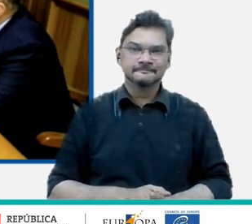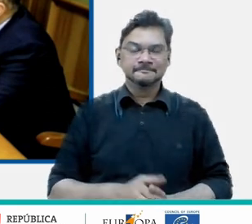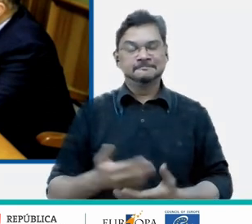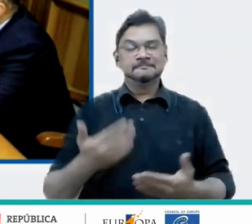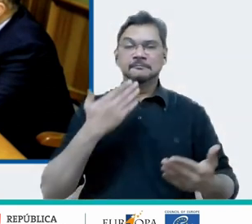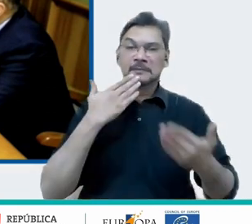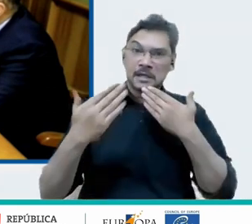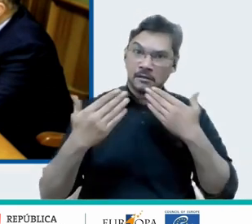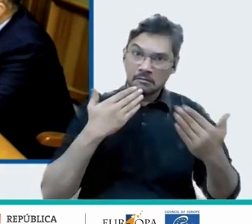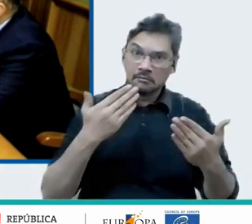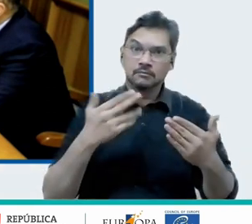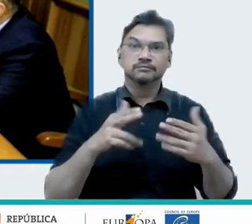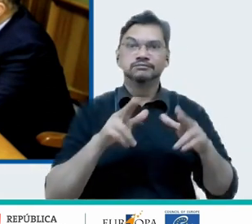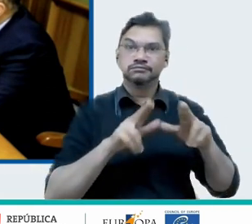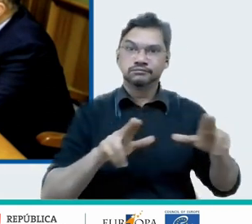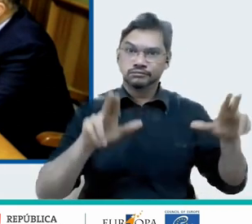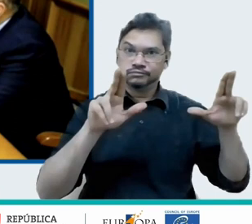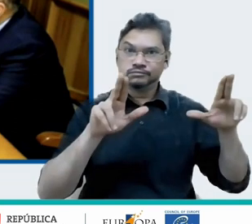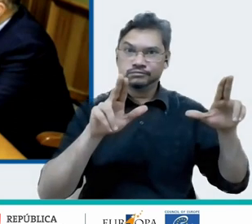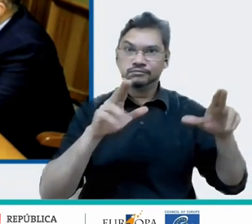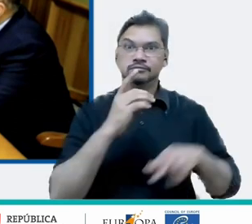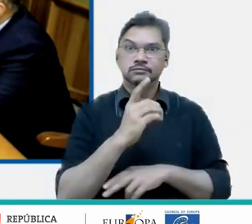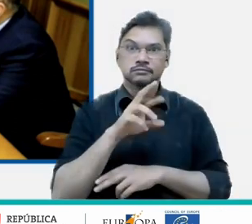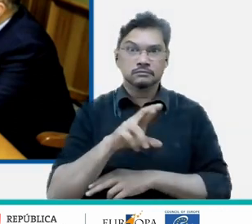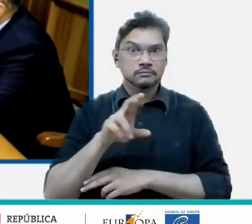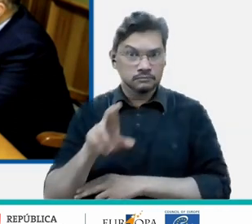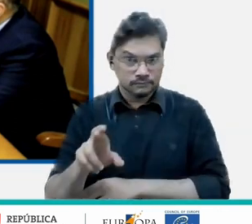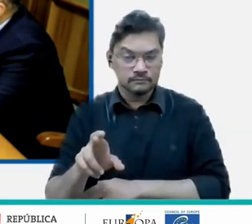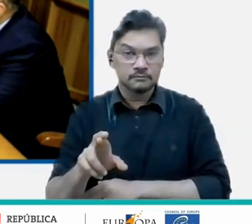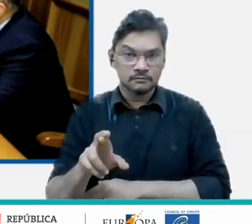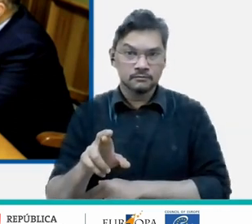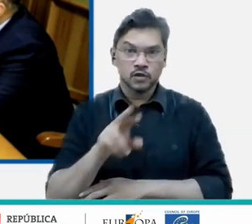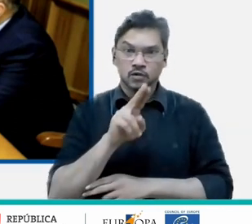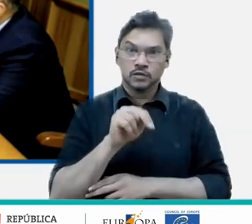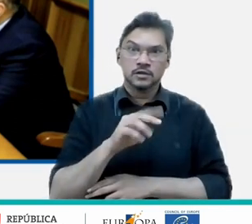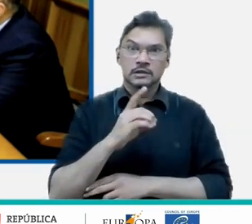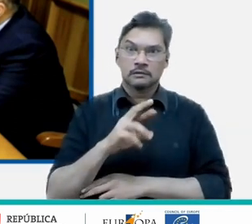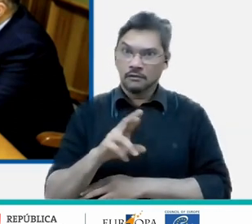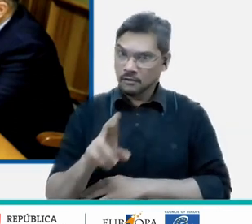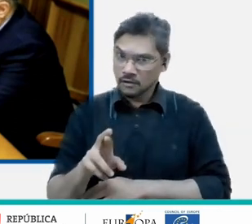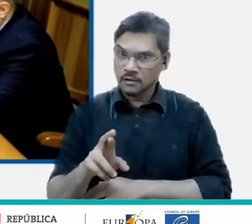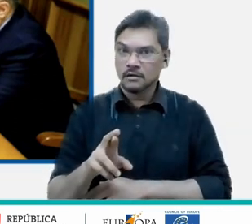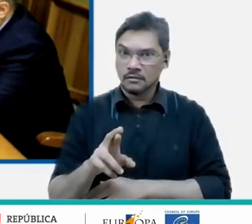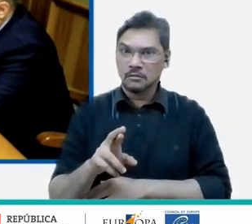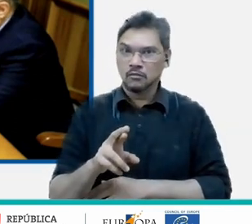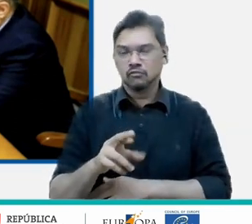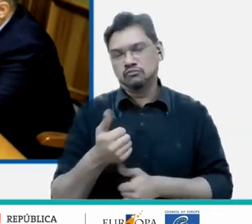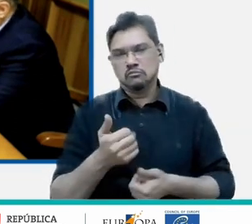войска бедствий за активное сотрудничество во имя развития и устойчивости города Душанбе.